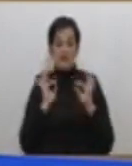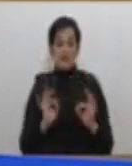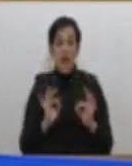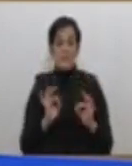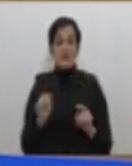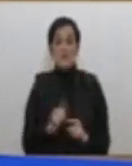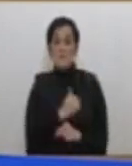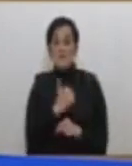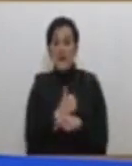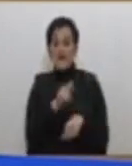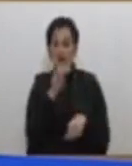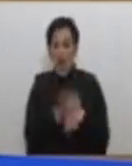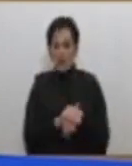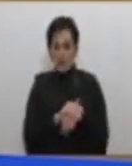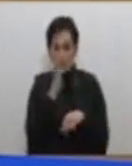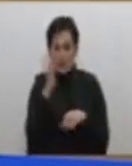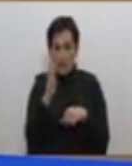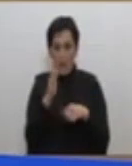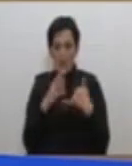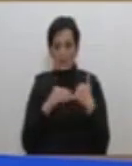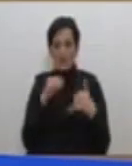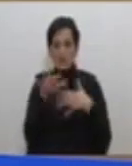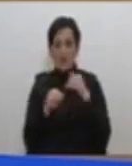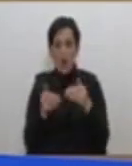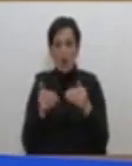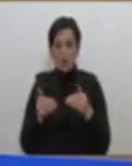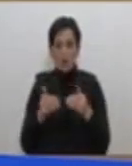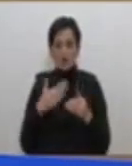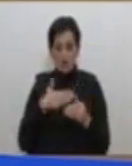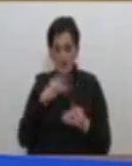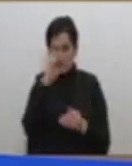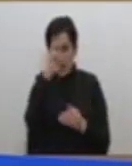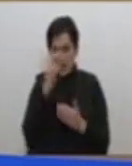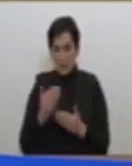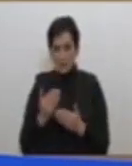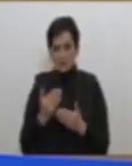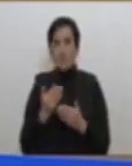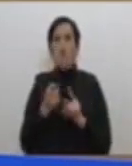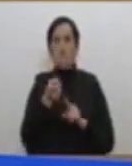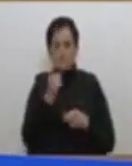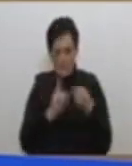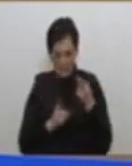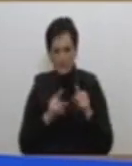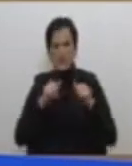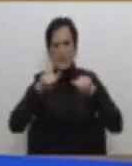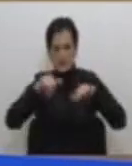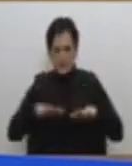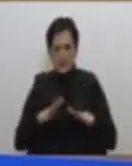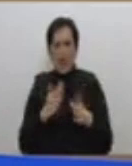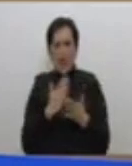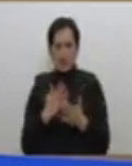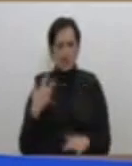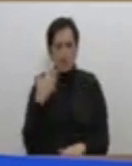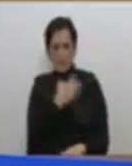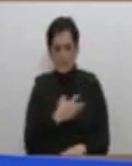მთავარი არგუმენტი იქნება დეოკუპაციის მიმართულებით ჩვენი სახელმწიფოსთვის. Ნამდვილად არის ეს გადაწყვეტილება უმნიშვნელოვანესი და